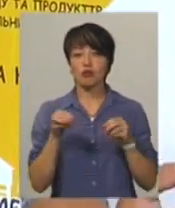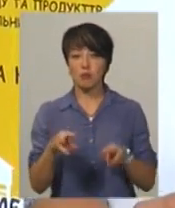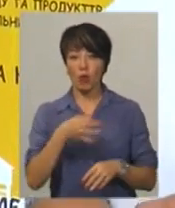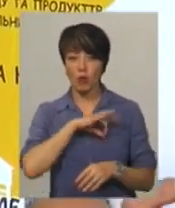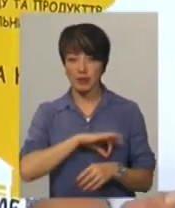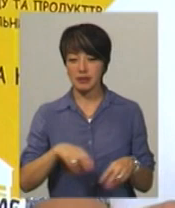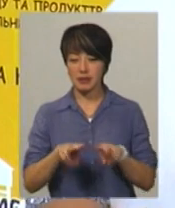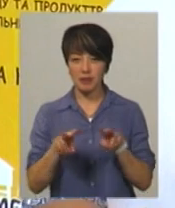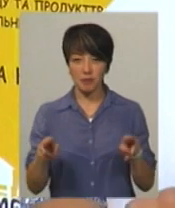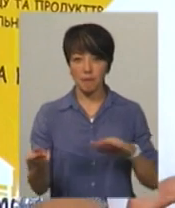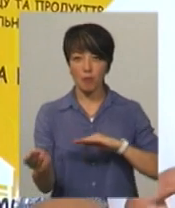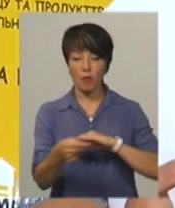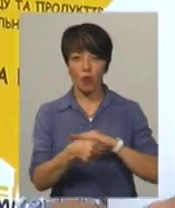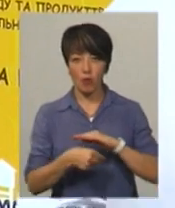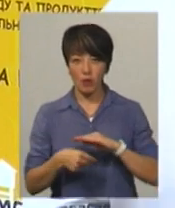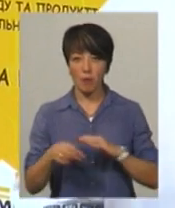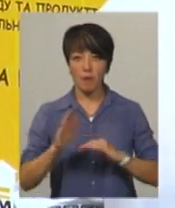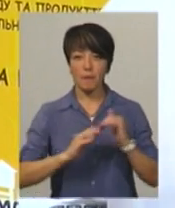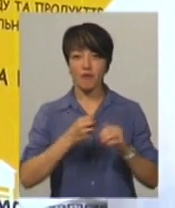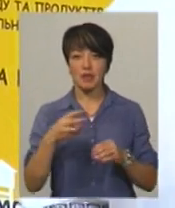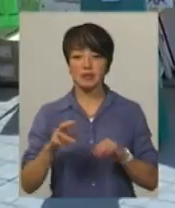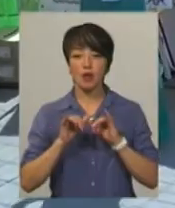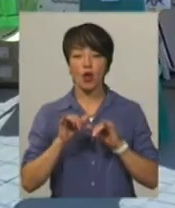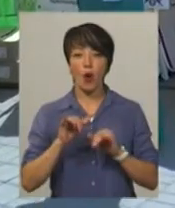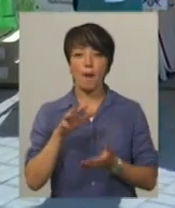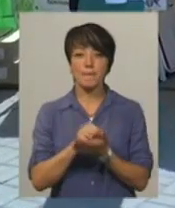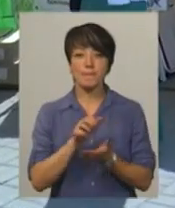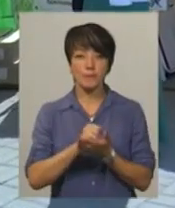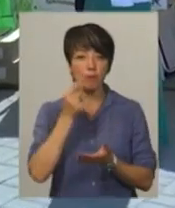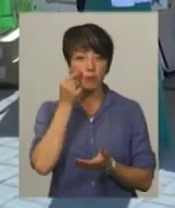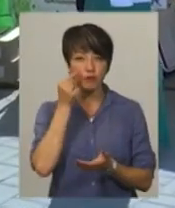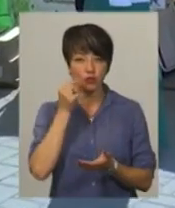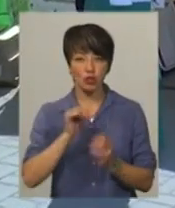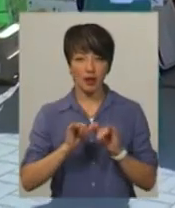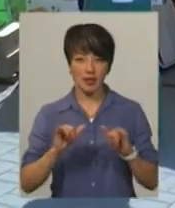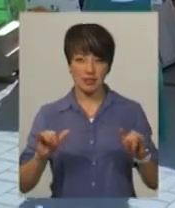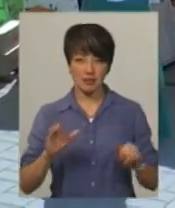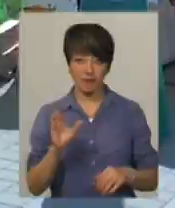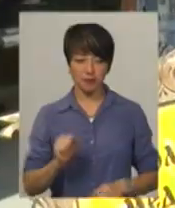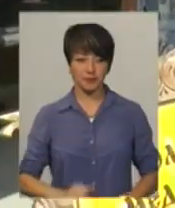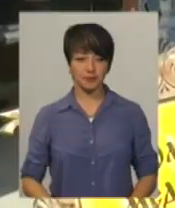таким самим пропагуємо професію бджільництва. Ірина Андріїв, Андрій